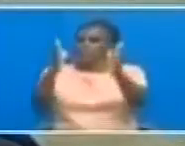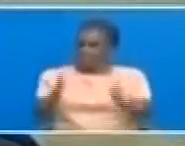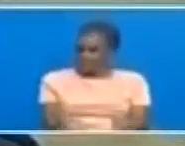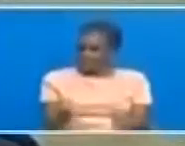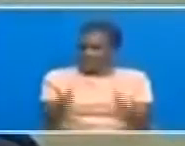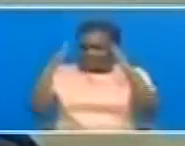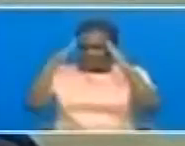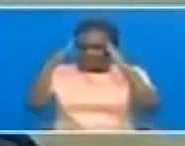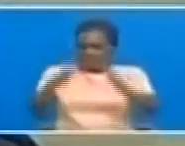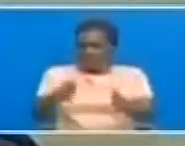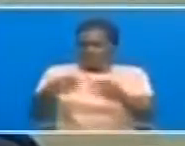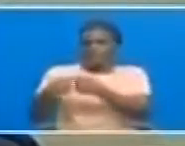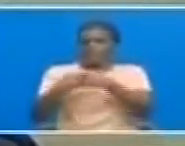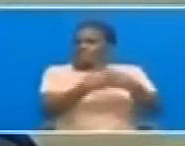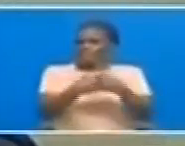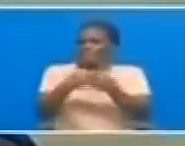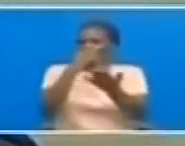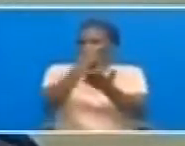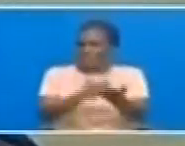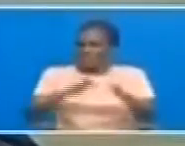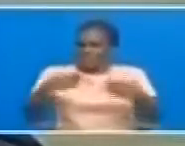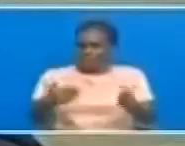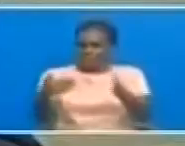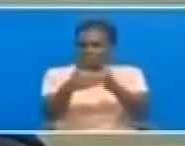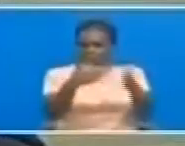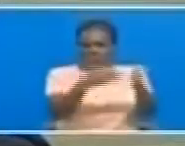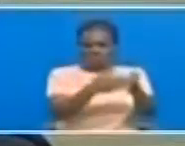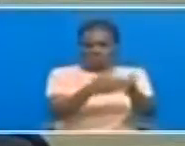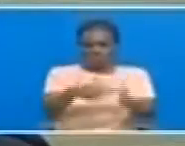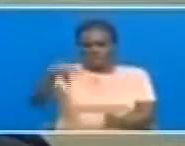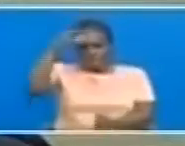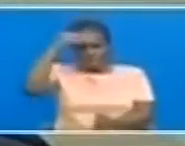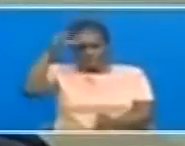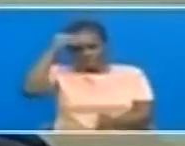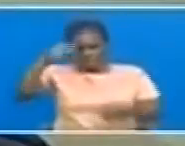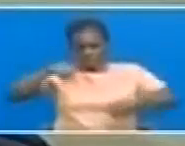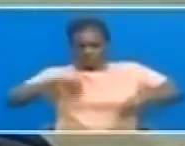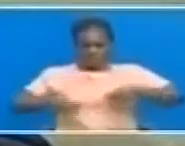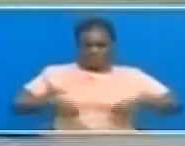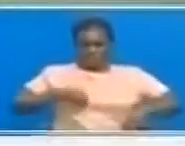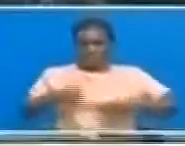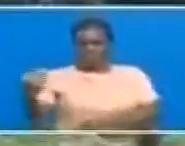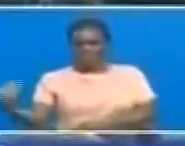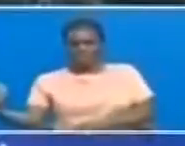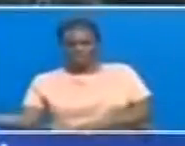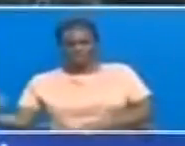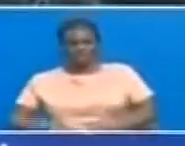Otomwa anaangazia baadhi ya changamoto hizi na jinsi zinavyolemaza ufanisi wa wanafunzi walemavu.